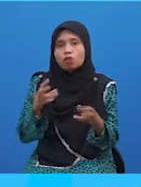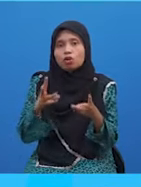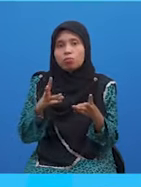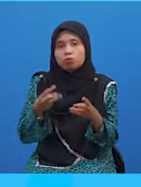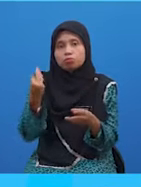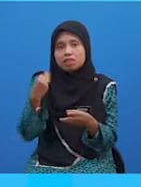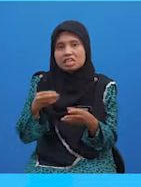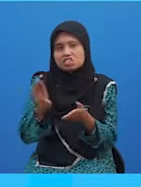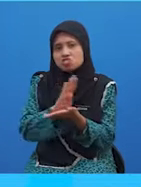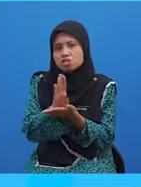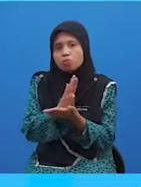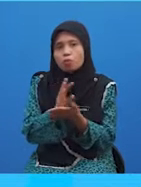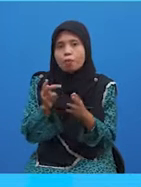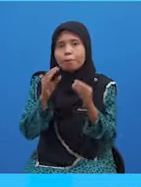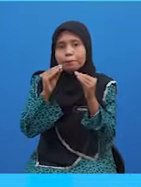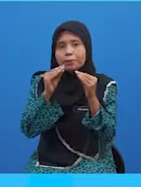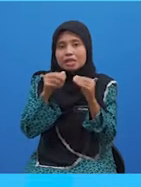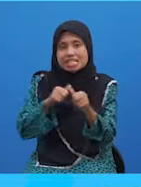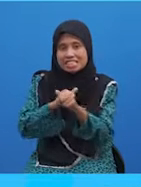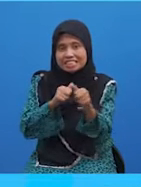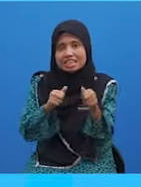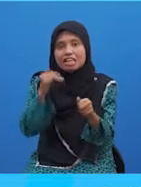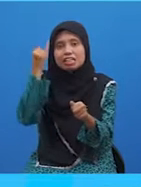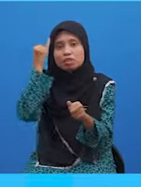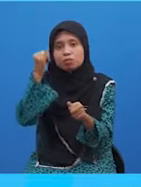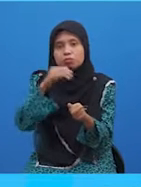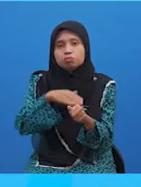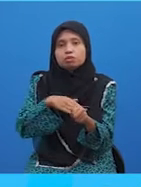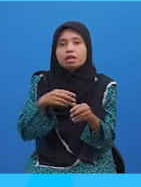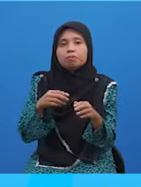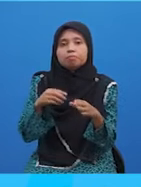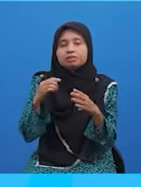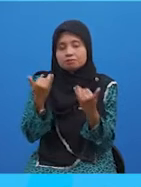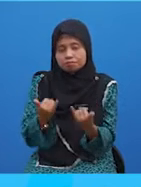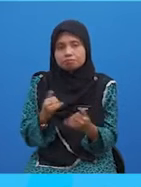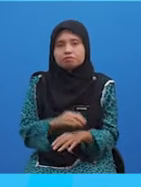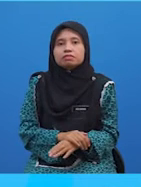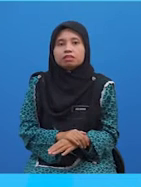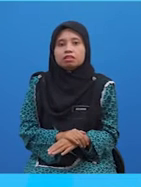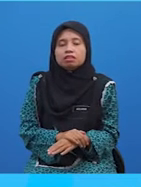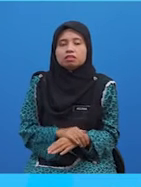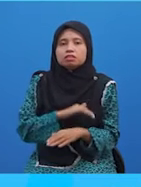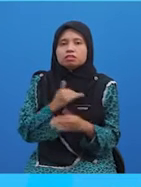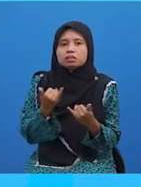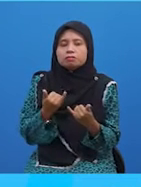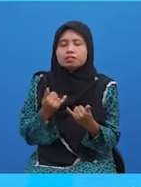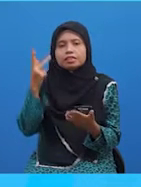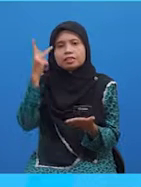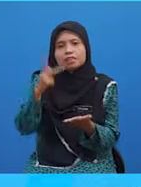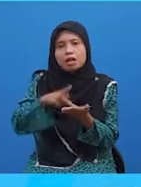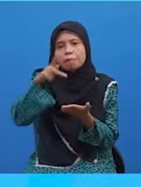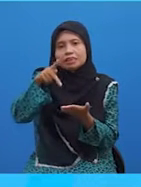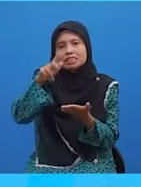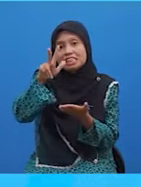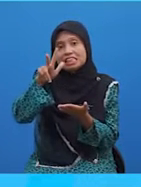mereka sibuk mengejar ilmu di era kemajuan ini. Pelajar-pelajar, sila kenal pasti